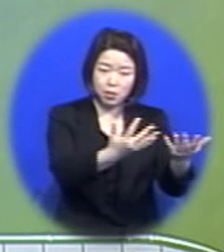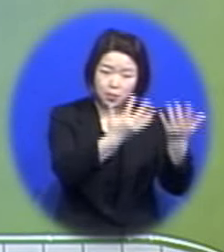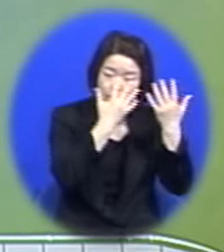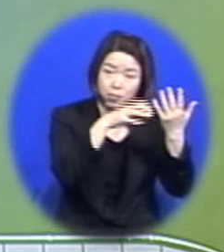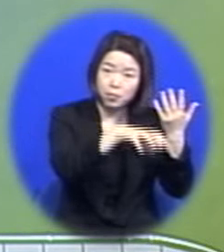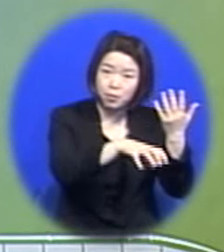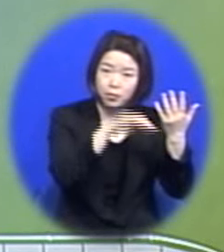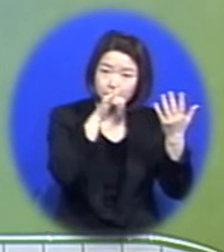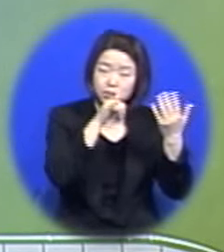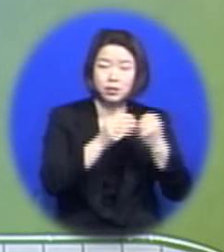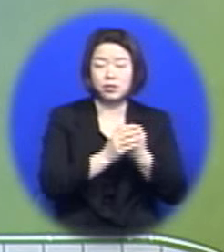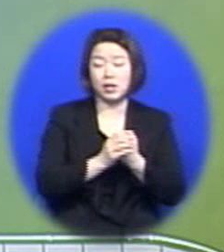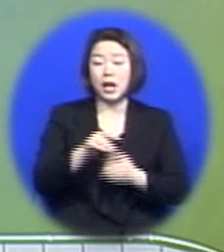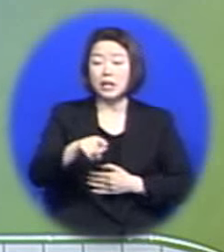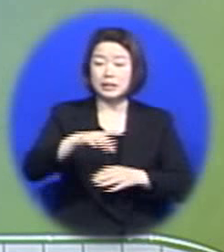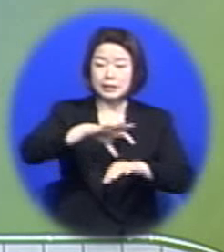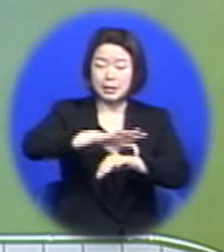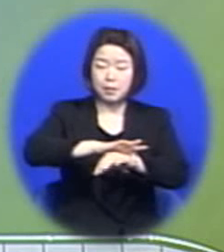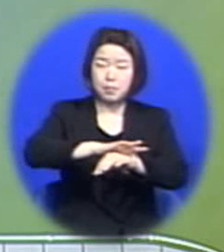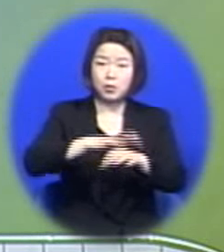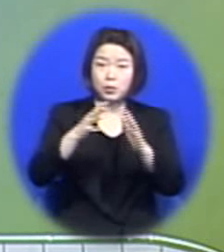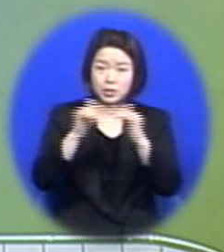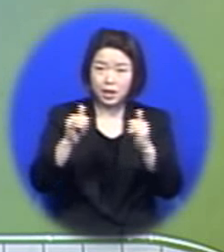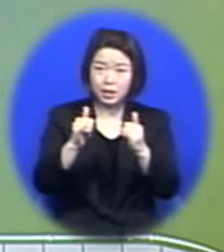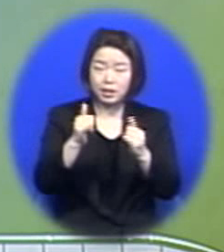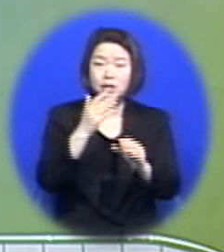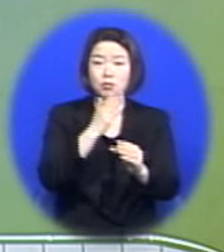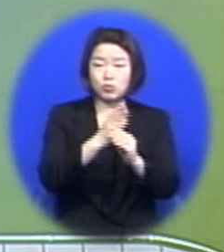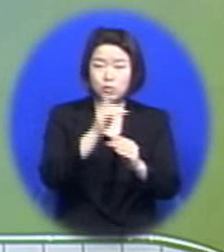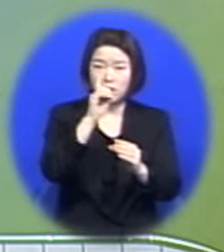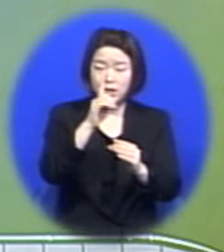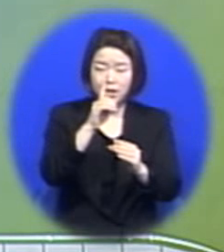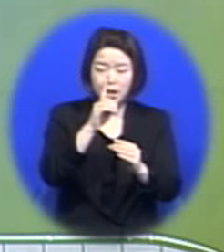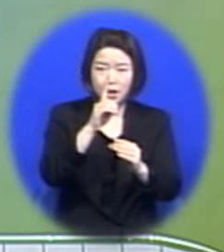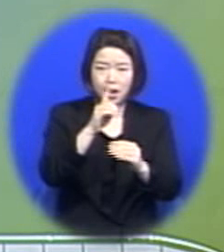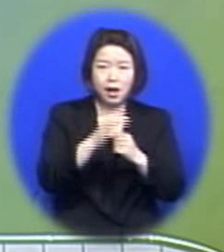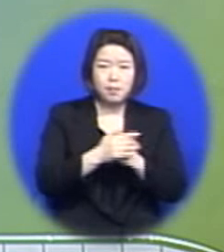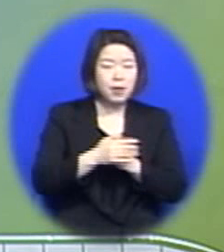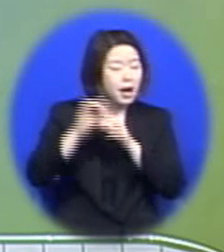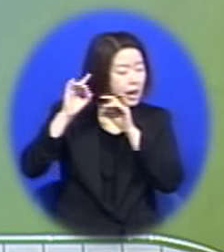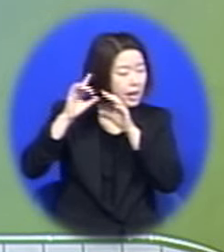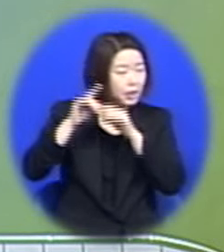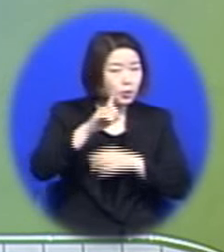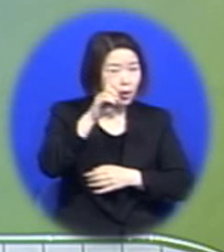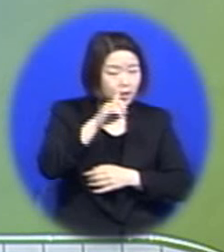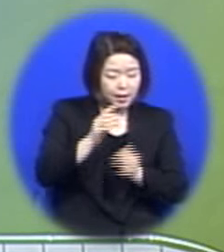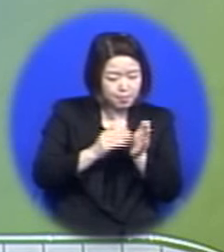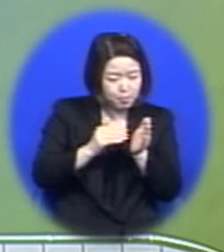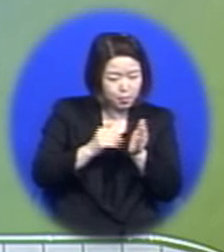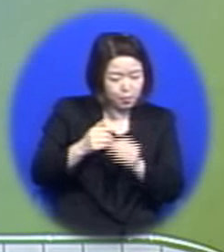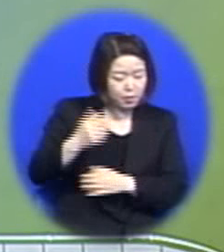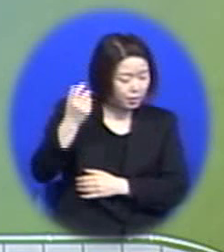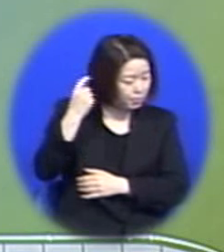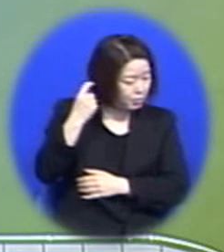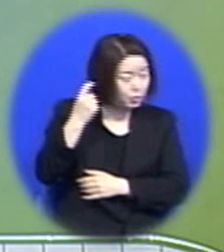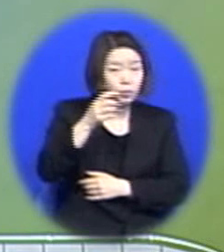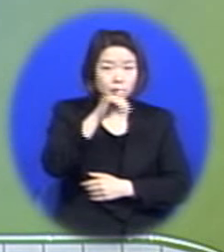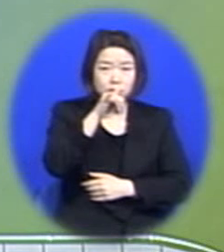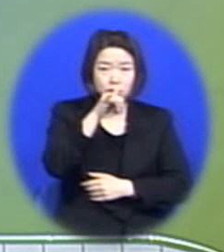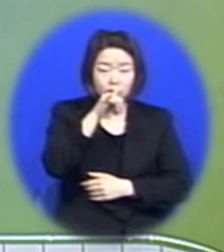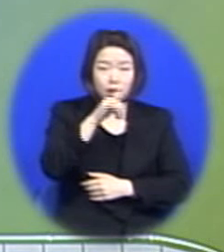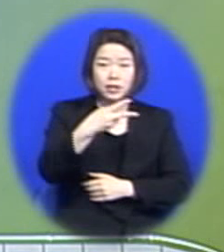있었는데 그 포로 중에 한 사람이 단파 라디오를 몰래 숨겨가지고 듣고 있었습니다. 근데 이